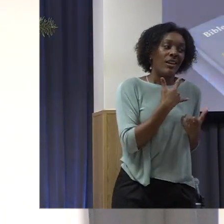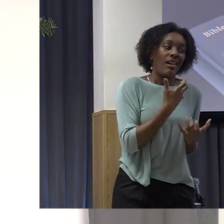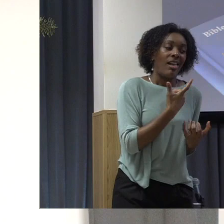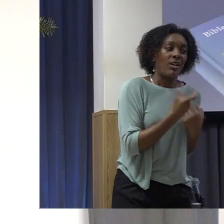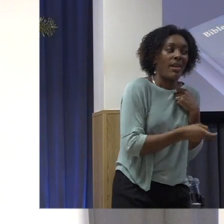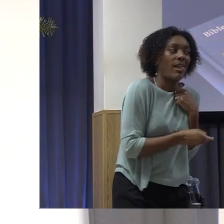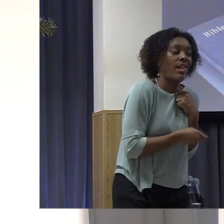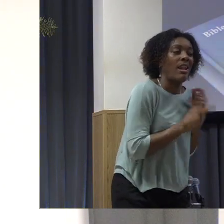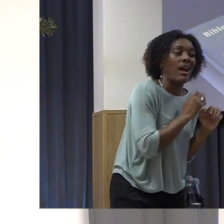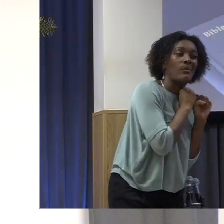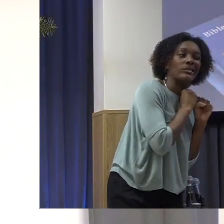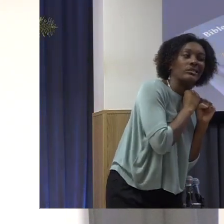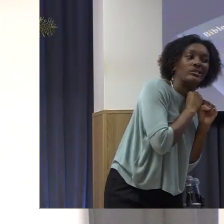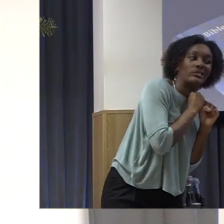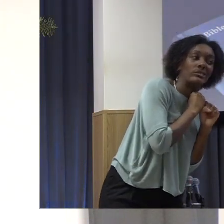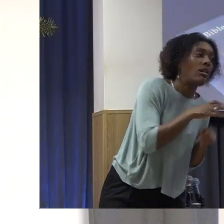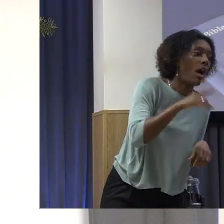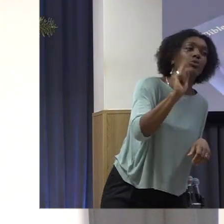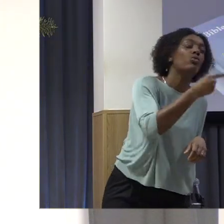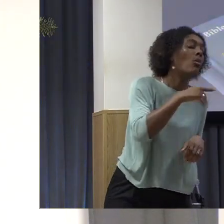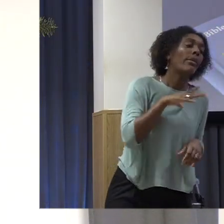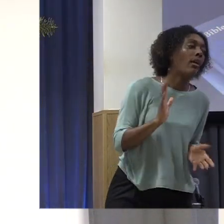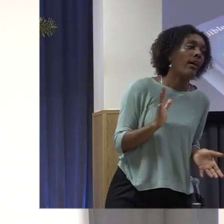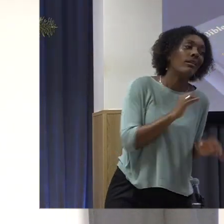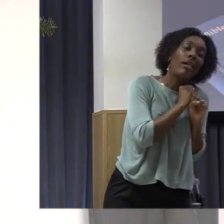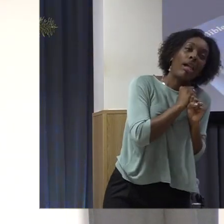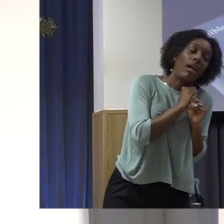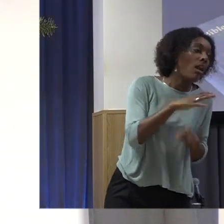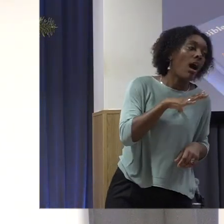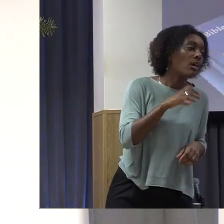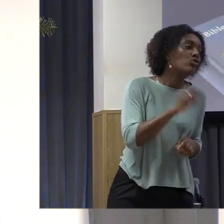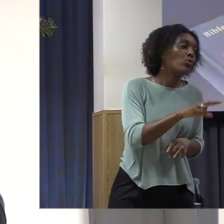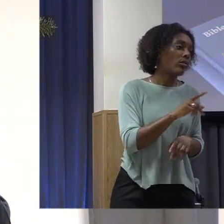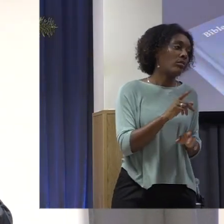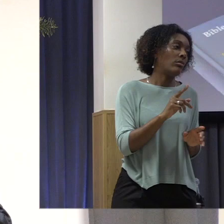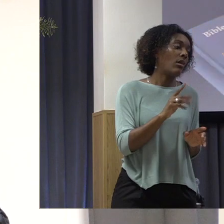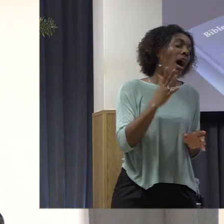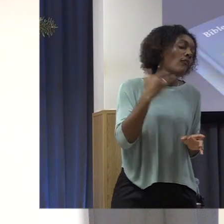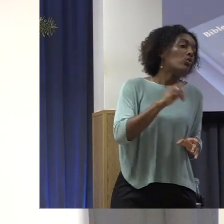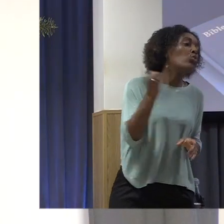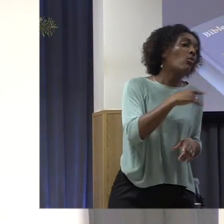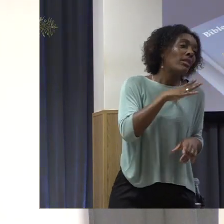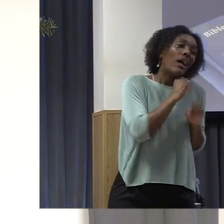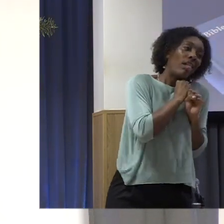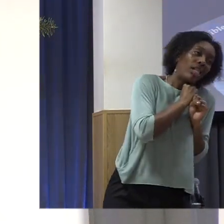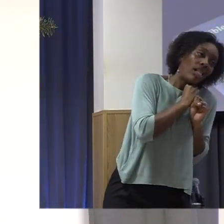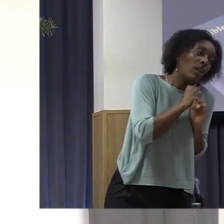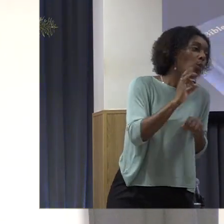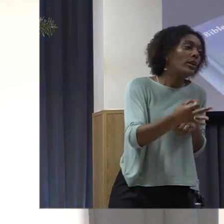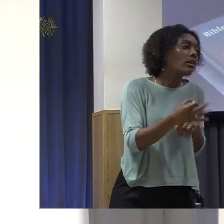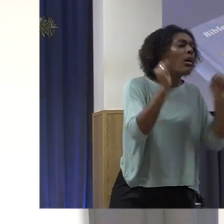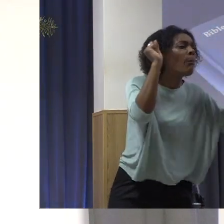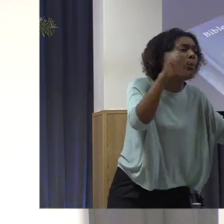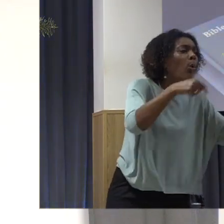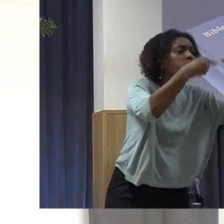qui nous prenaient qui entraînaient que toute notre énergie était concentrée sur un certain nombre de choses. Ça peut être toutes